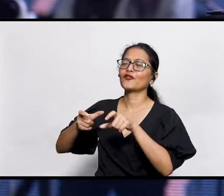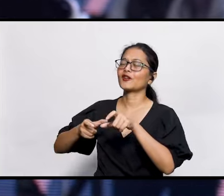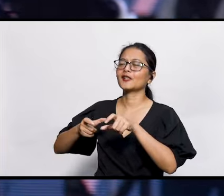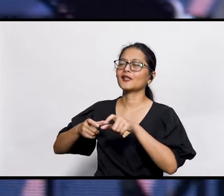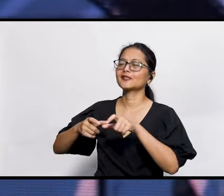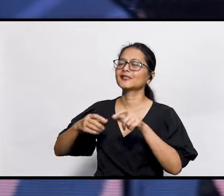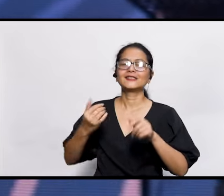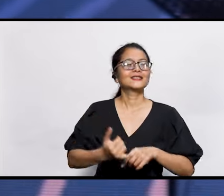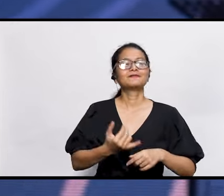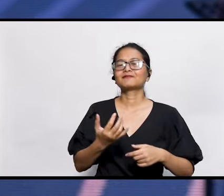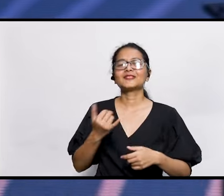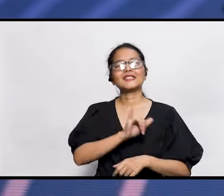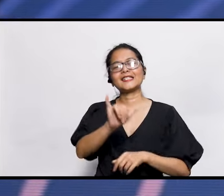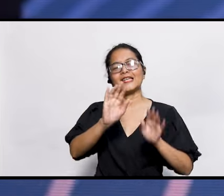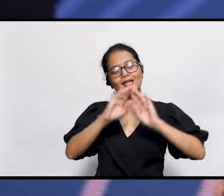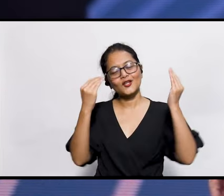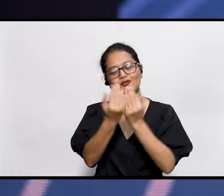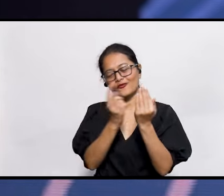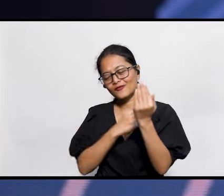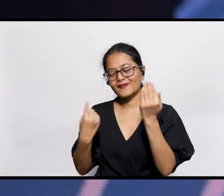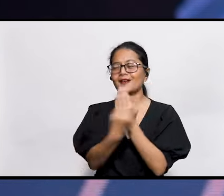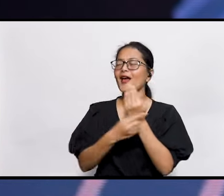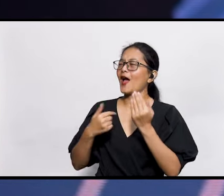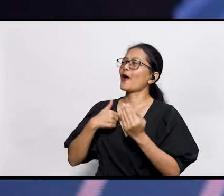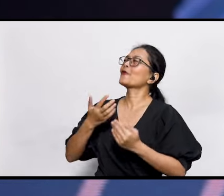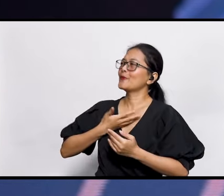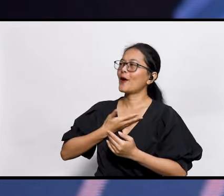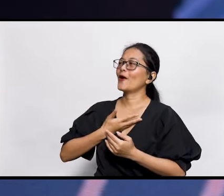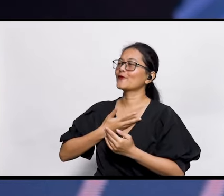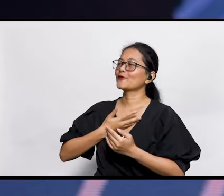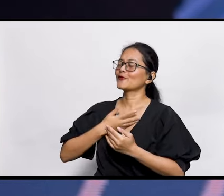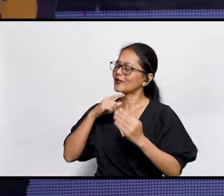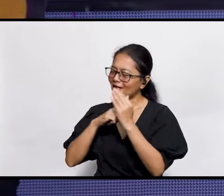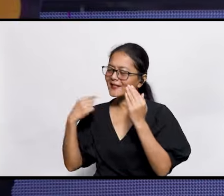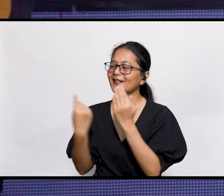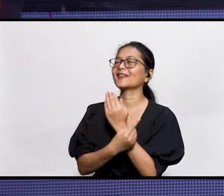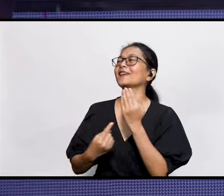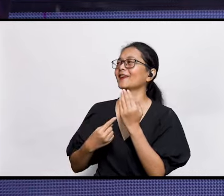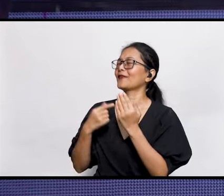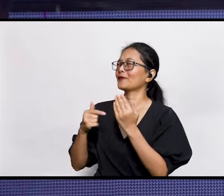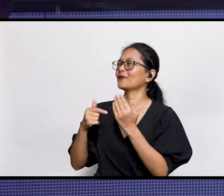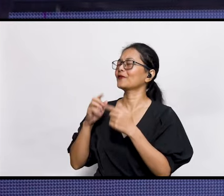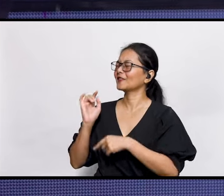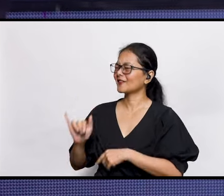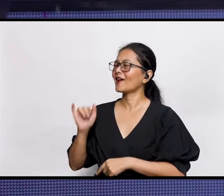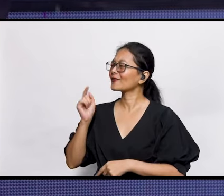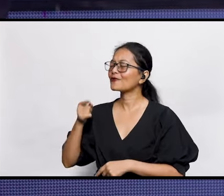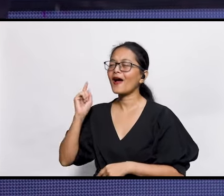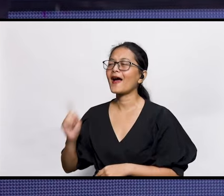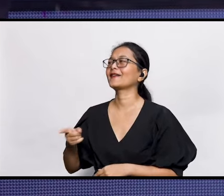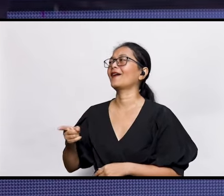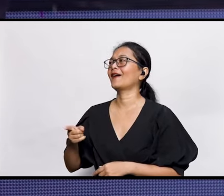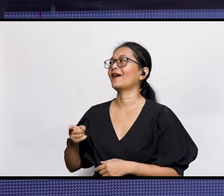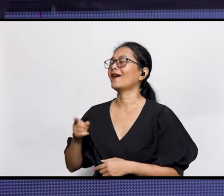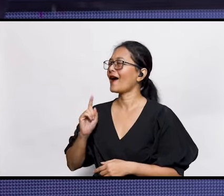keliling Jericho karena guys There so many Jericho in life is there gitu ada yang small Anda